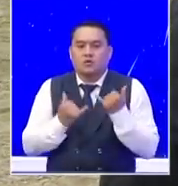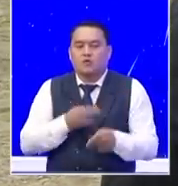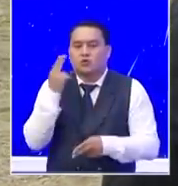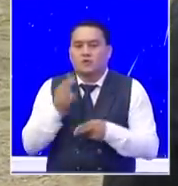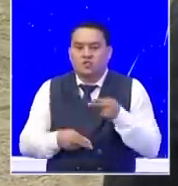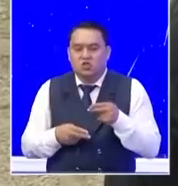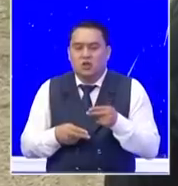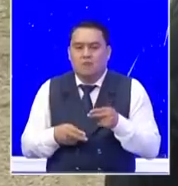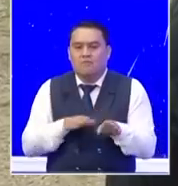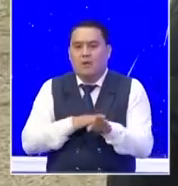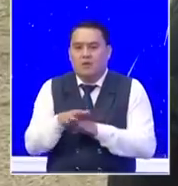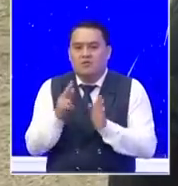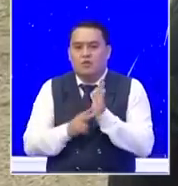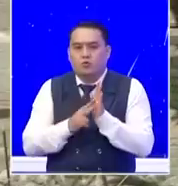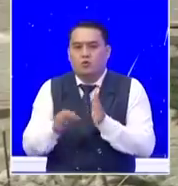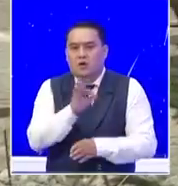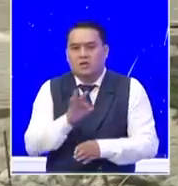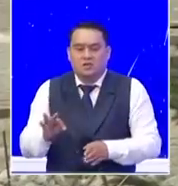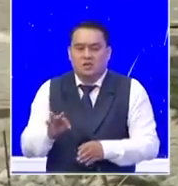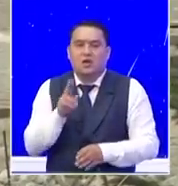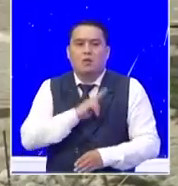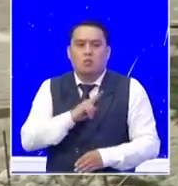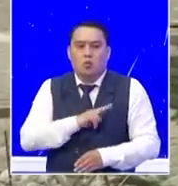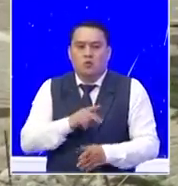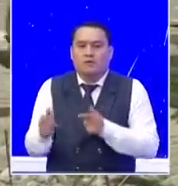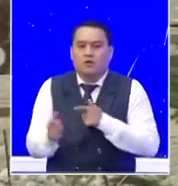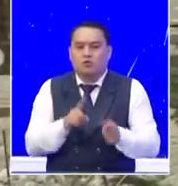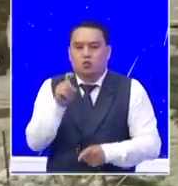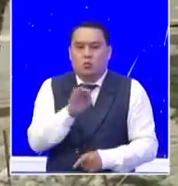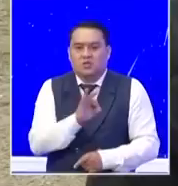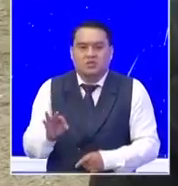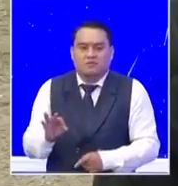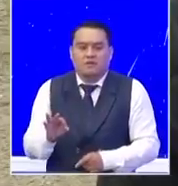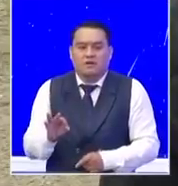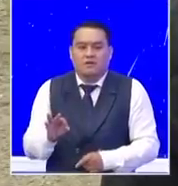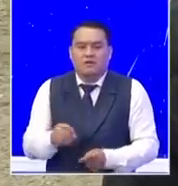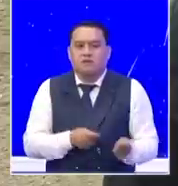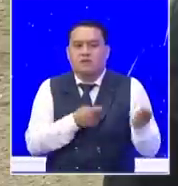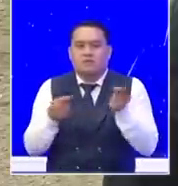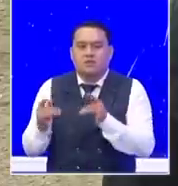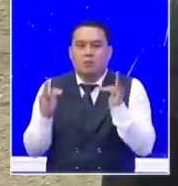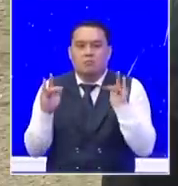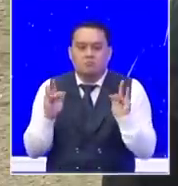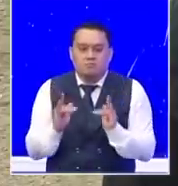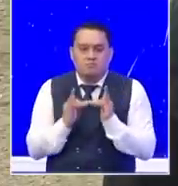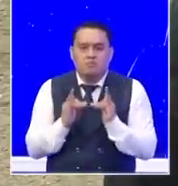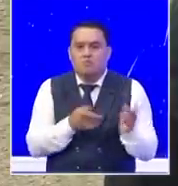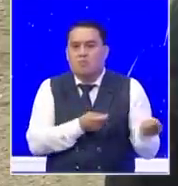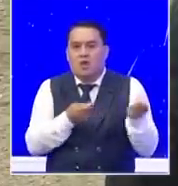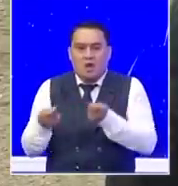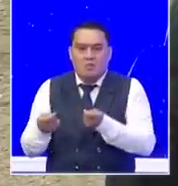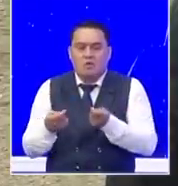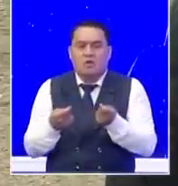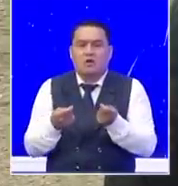завершения. Выполнено 80% работ. Внутреннее здание готово на 100%. Завезена мебель, учебные